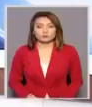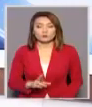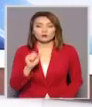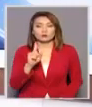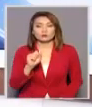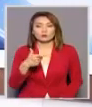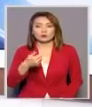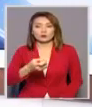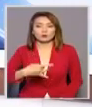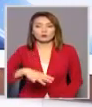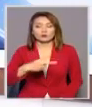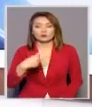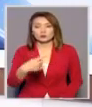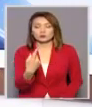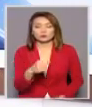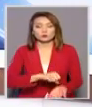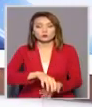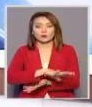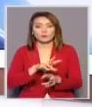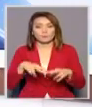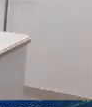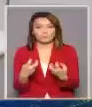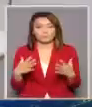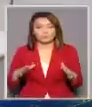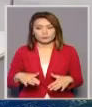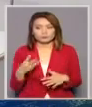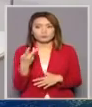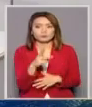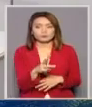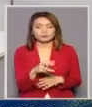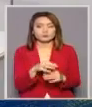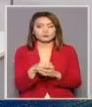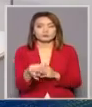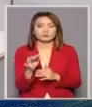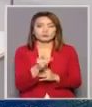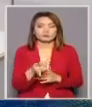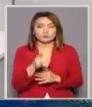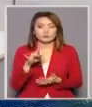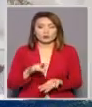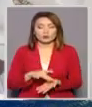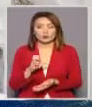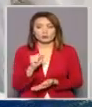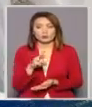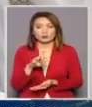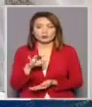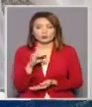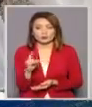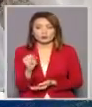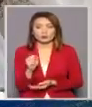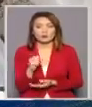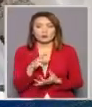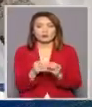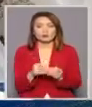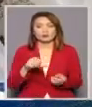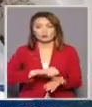В Кызылкугинском районе работает 21 участковая комиссия референдума. Три из них расположены в районном центре села Мяла. Количество